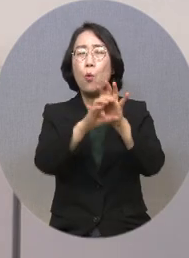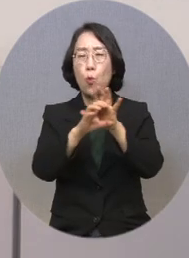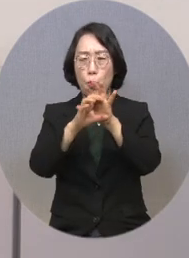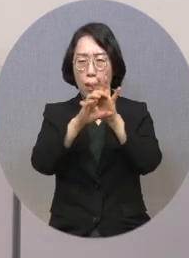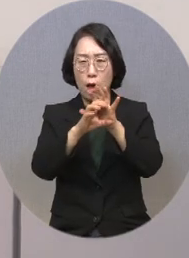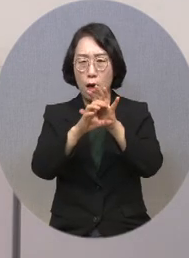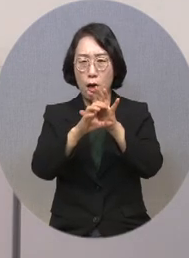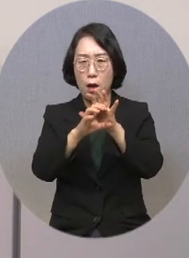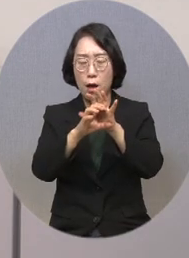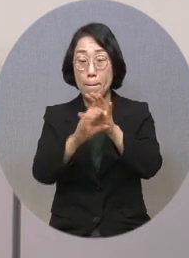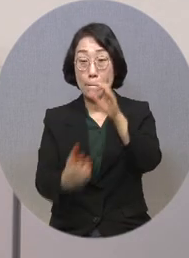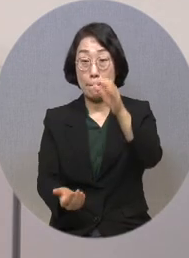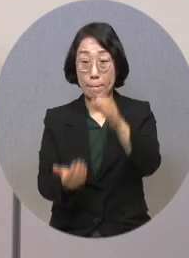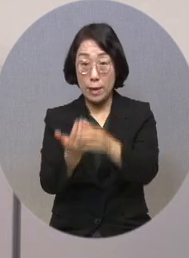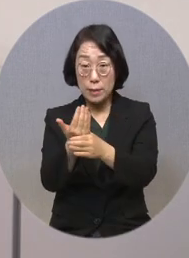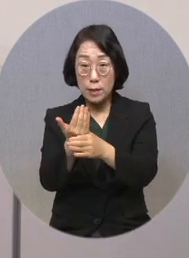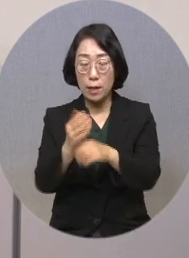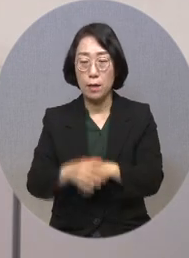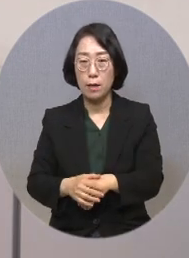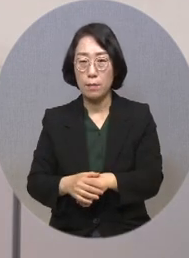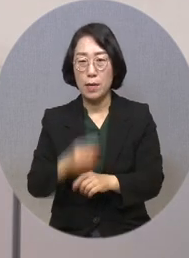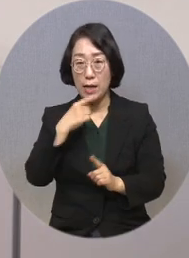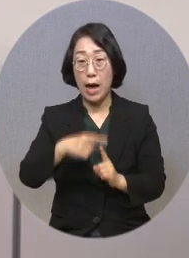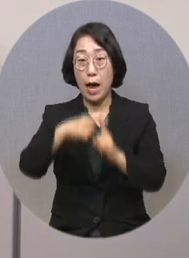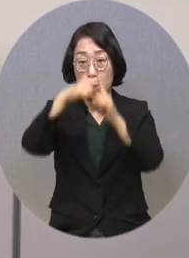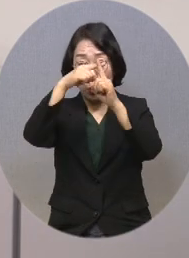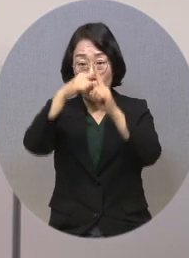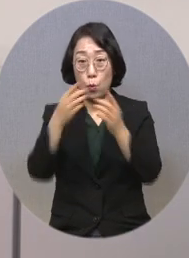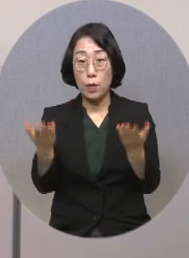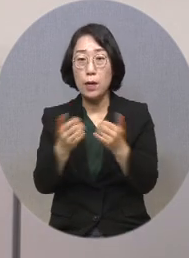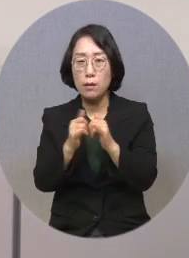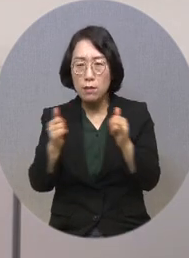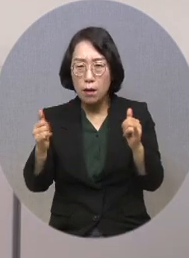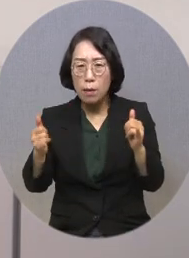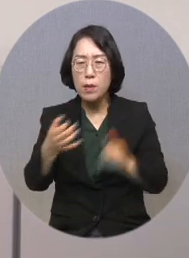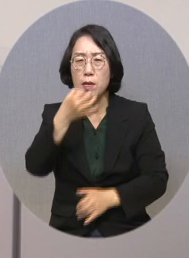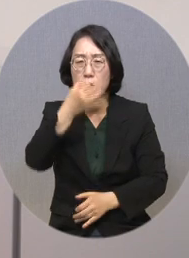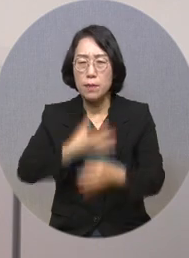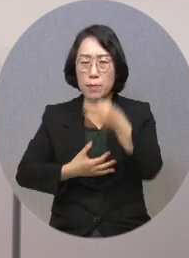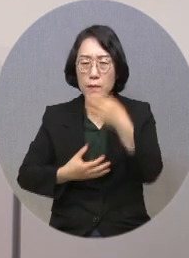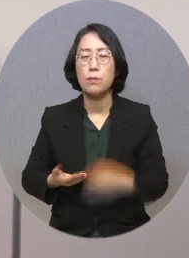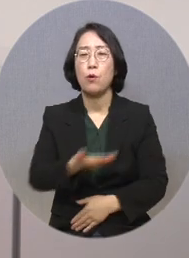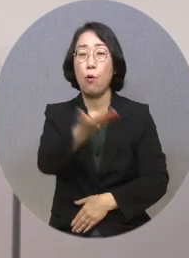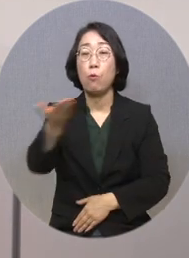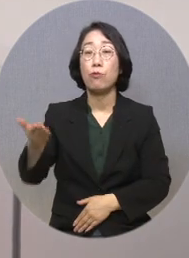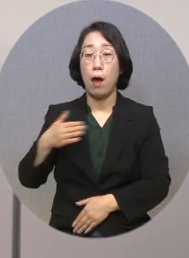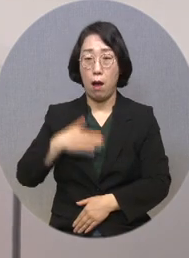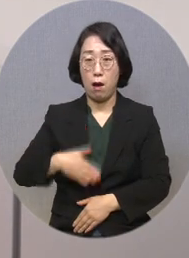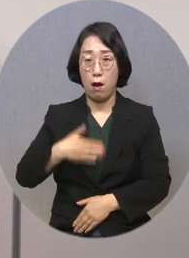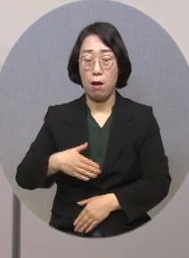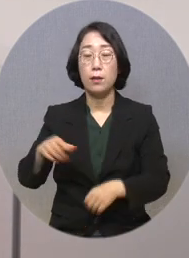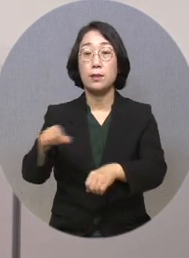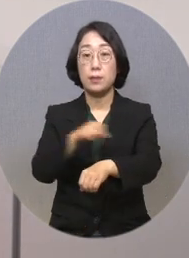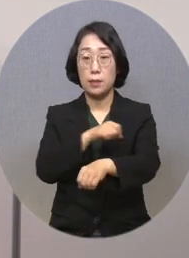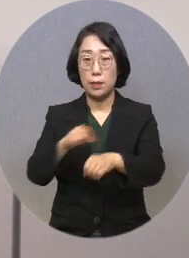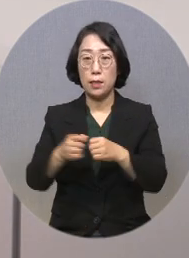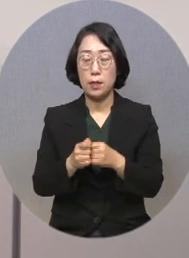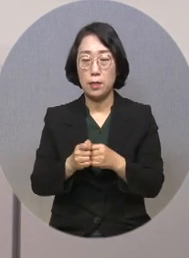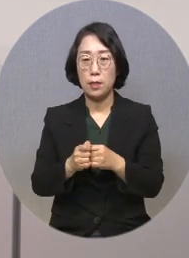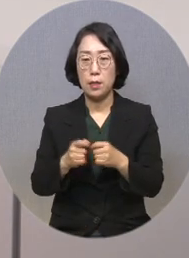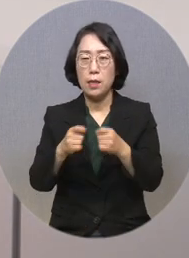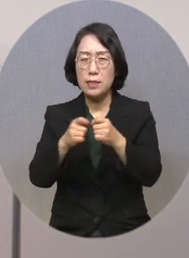코로나19 사태로 간호 종사자들의 어려움은 잘 아실 것입니다. 특히